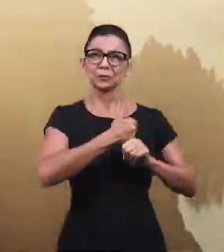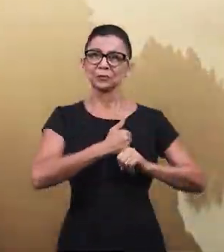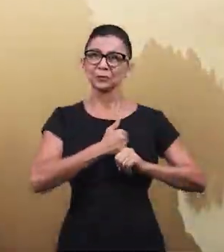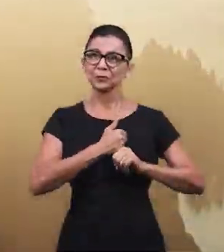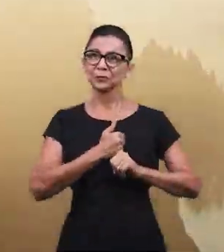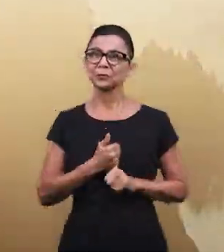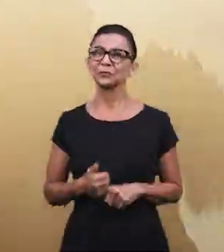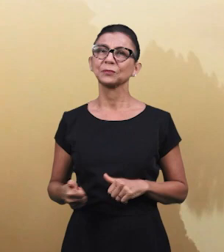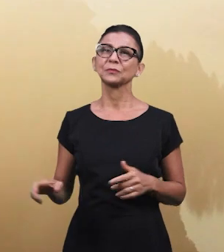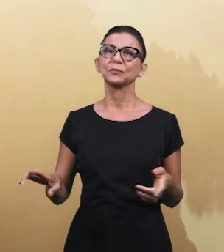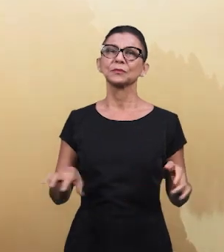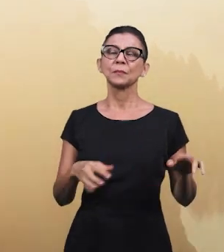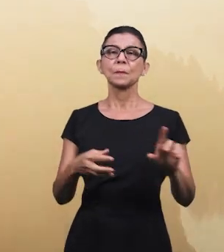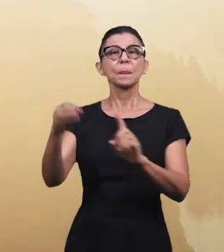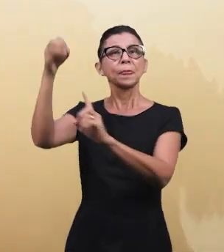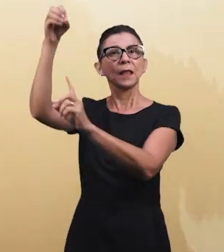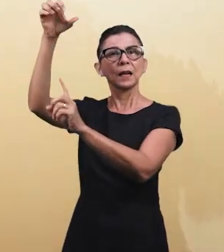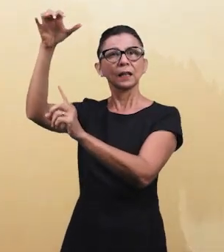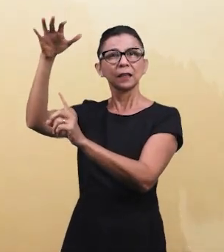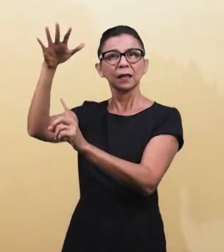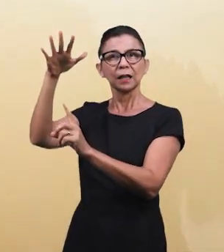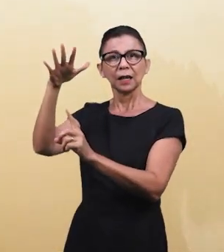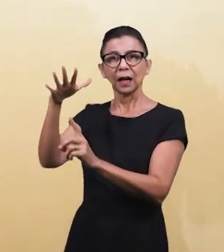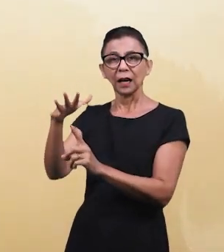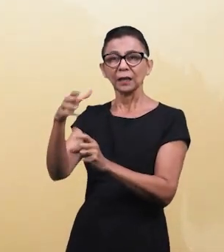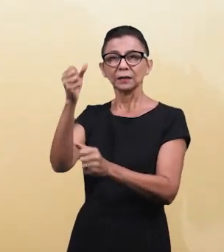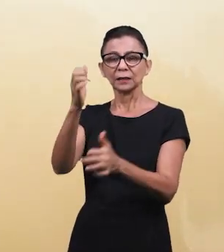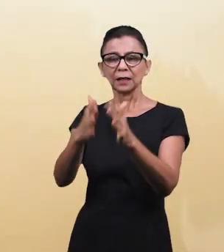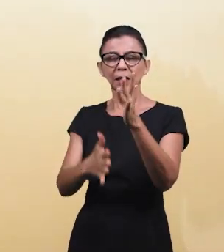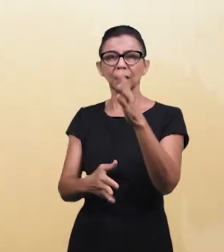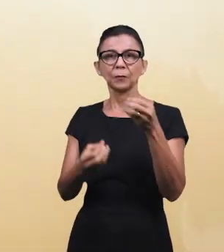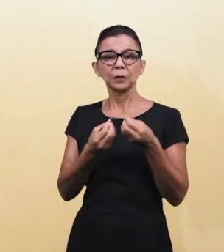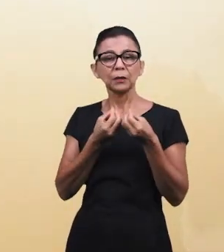Он дарует благодать каждому грешнику.